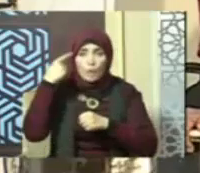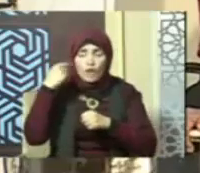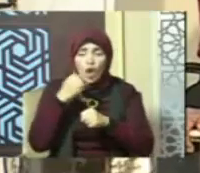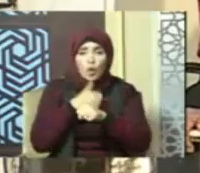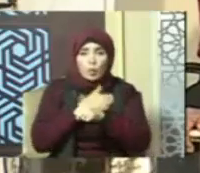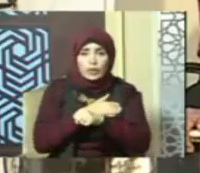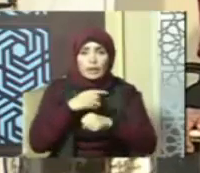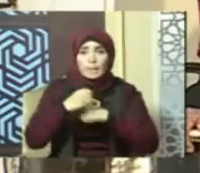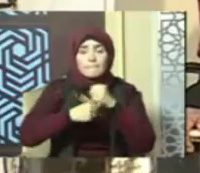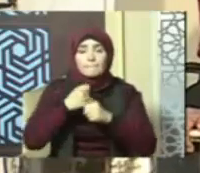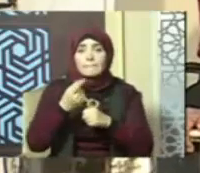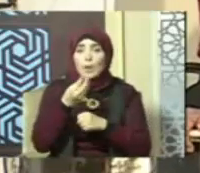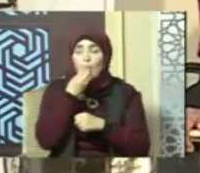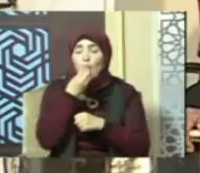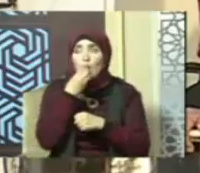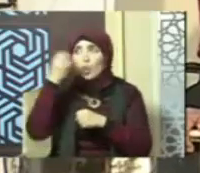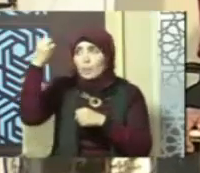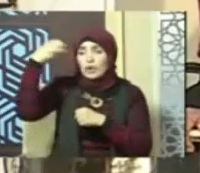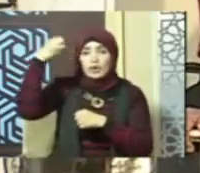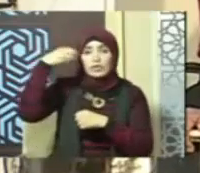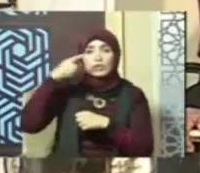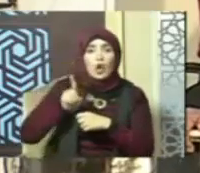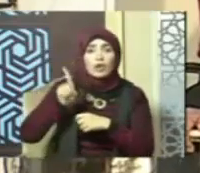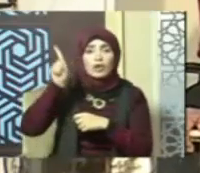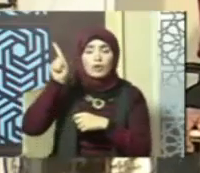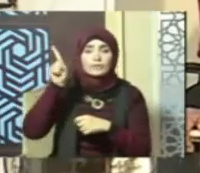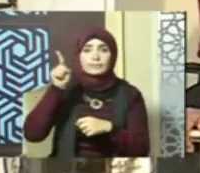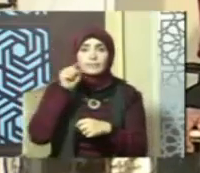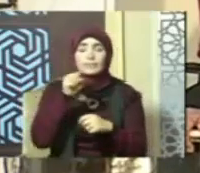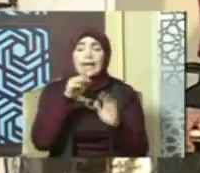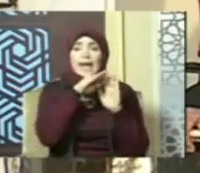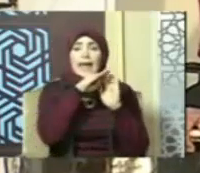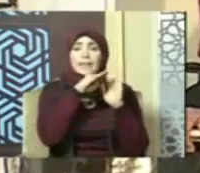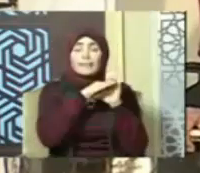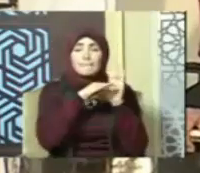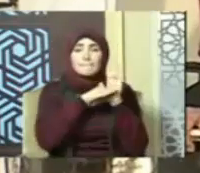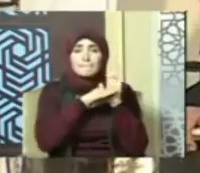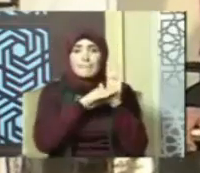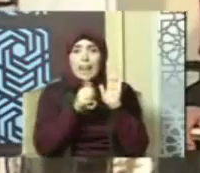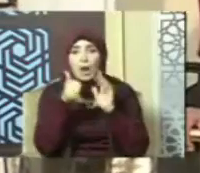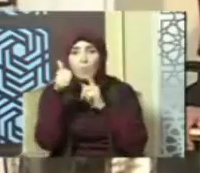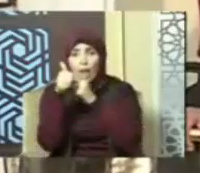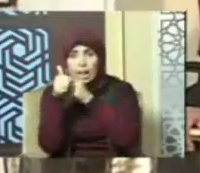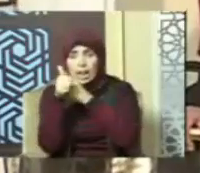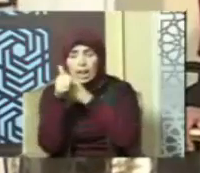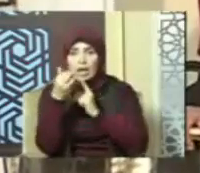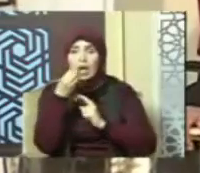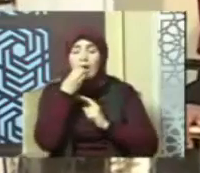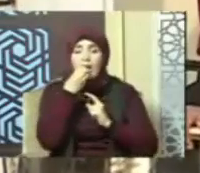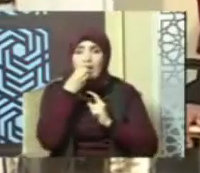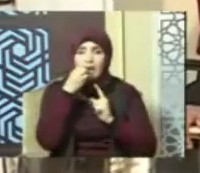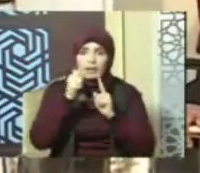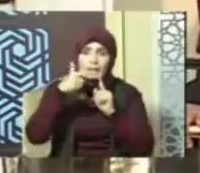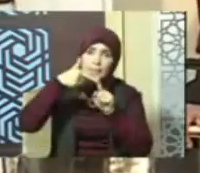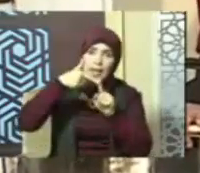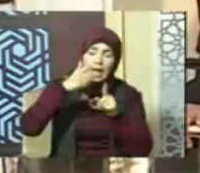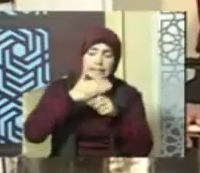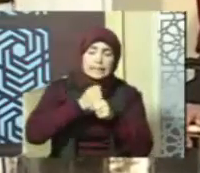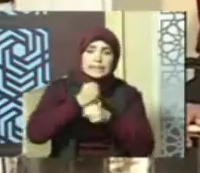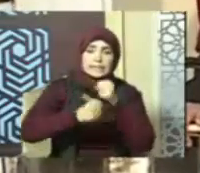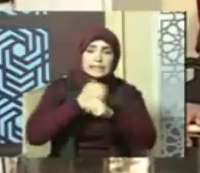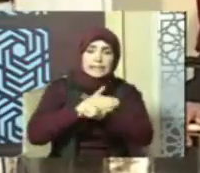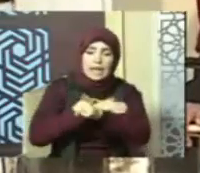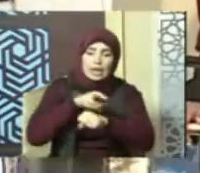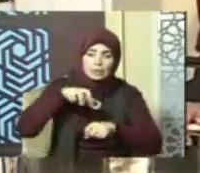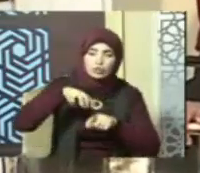وكلوا من رزقه. فرتب الأكل من رزق الله على السعي